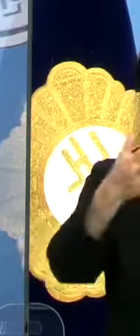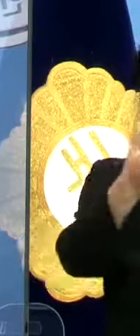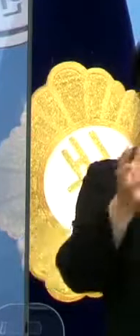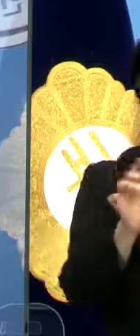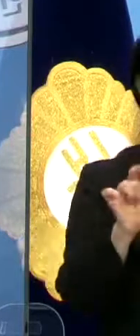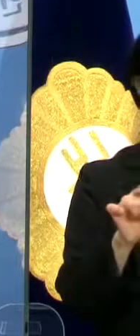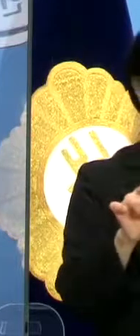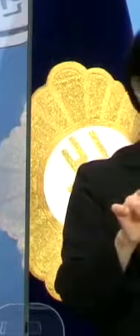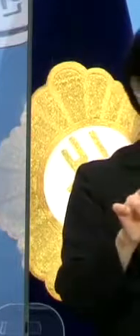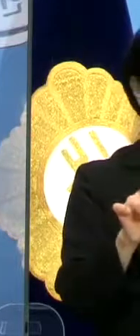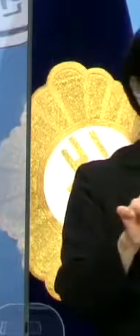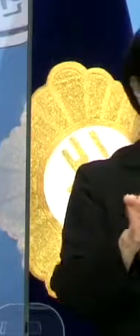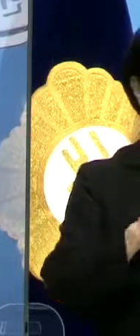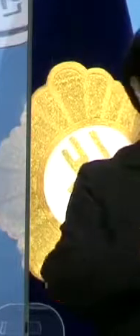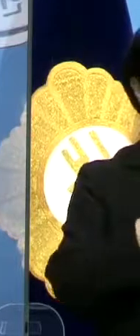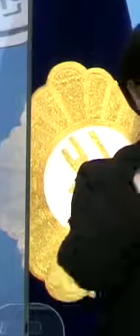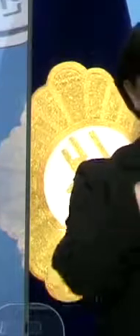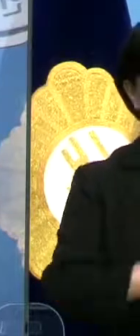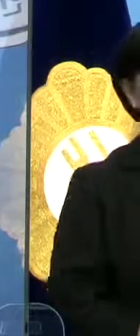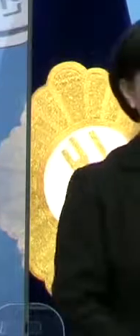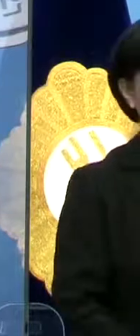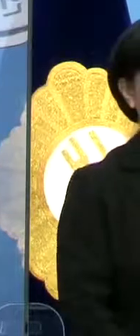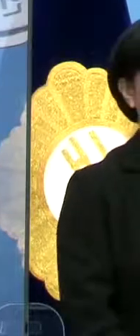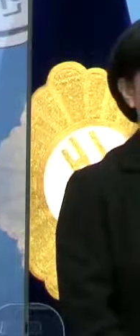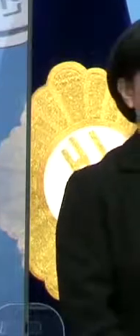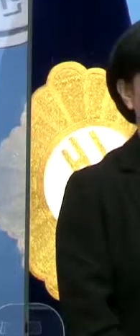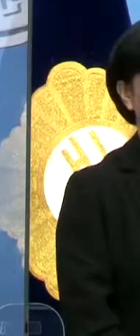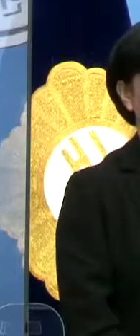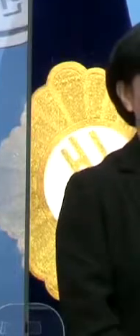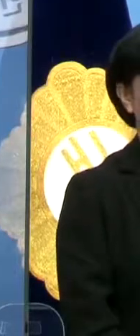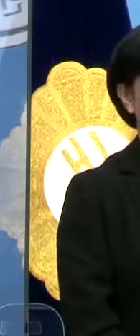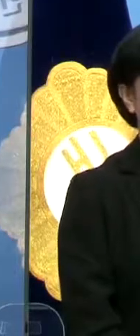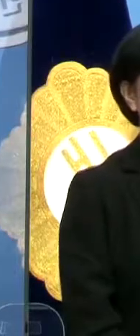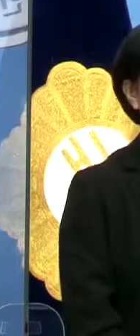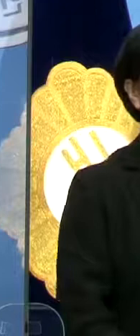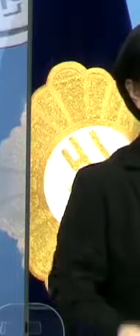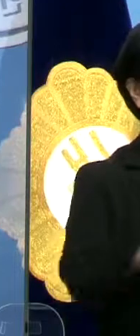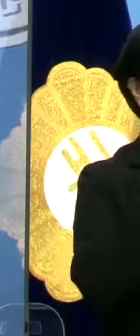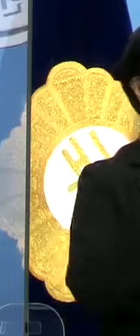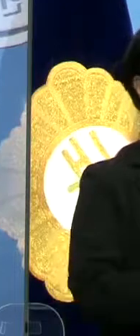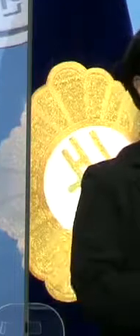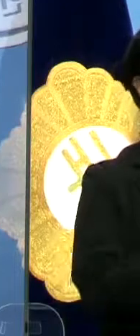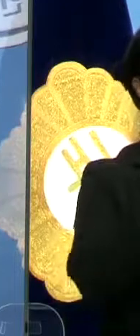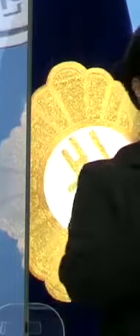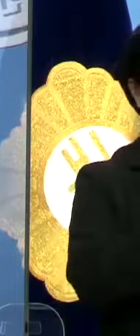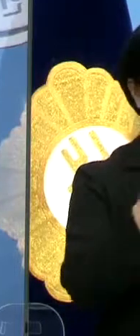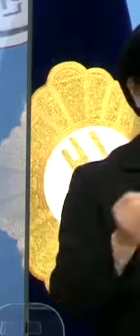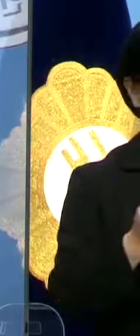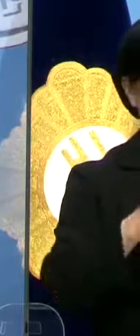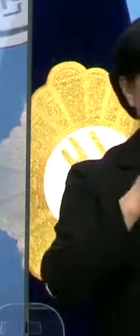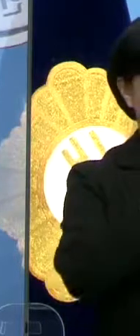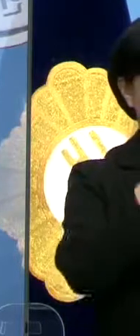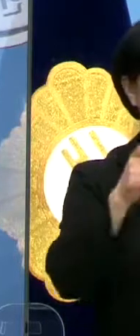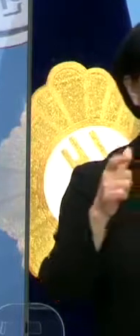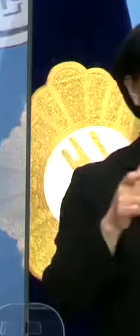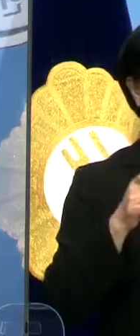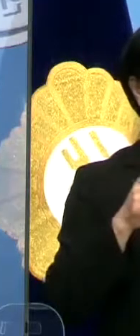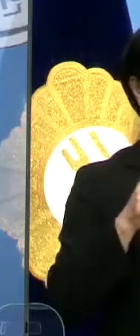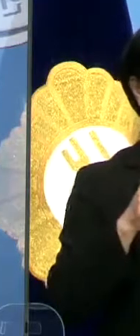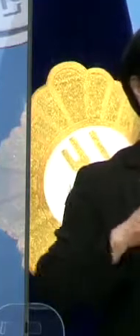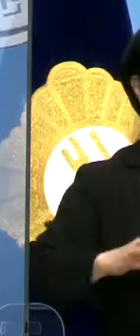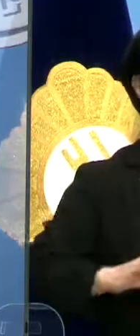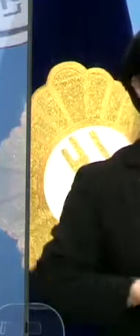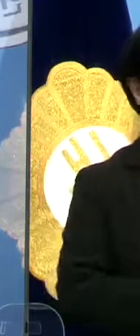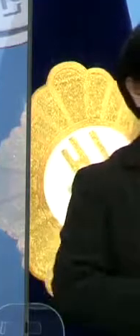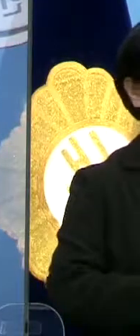있는 의외의 민낯을 보여주고 있는 사실이라고 볼 수 있습니다 저희 서울시의 많은 지역구에서 비리와